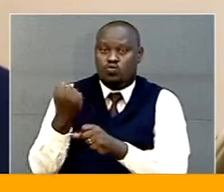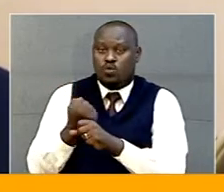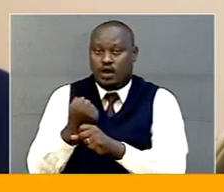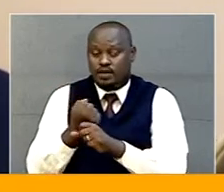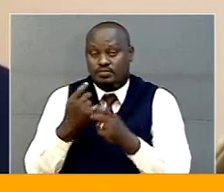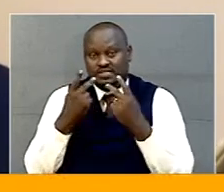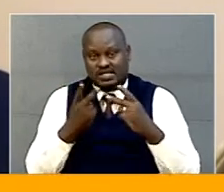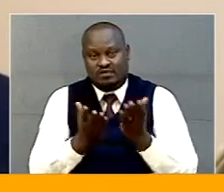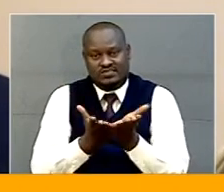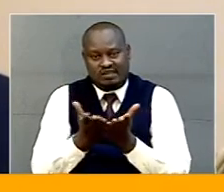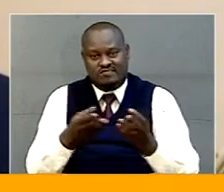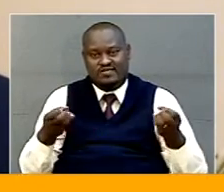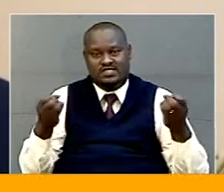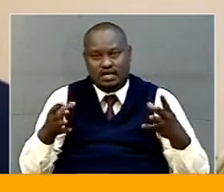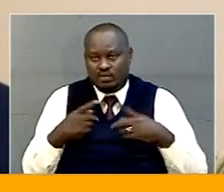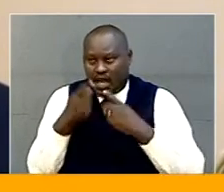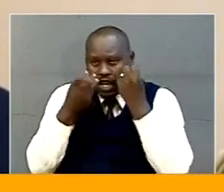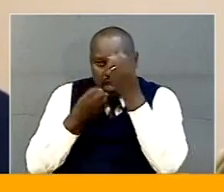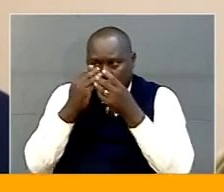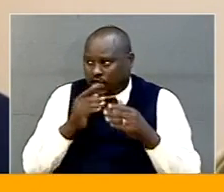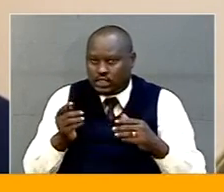entakera nti bajja kigalawo.